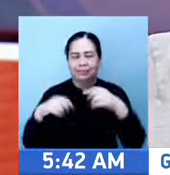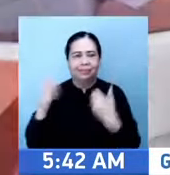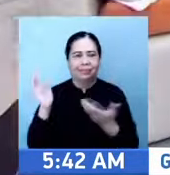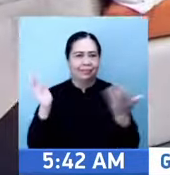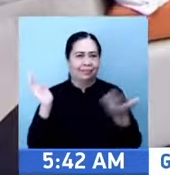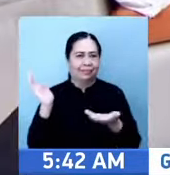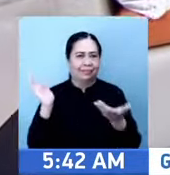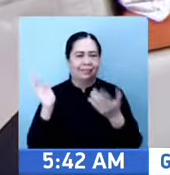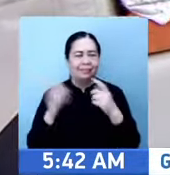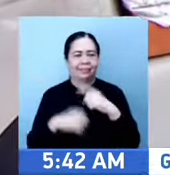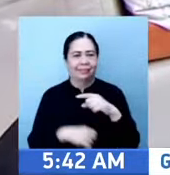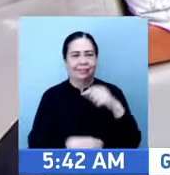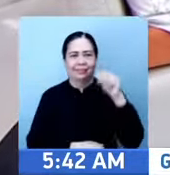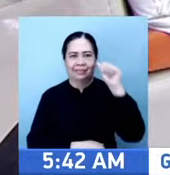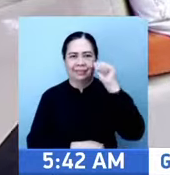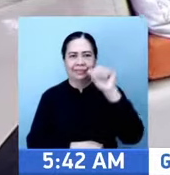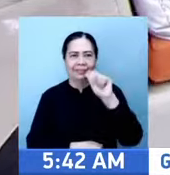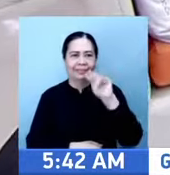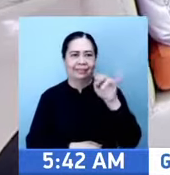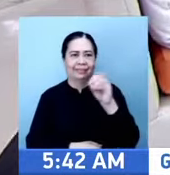Pertiera. Anjo, good morning!